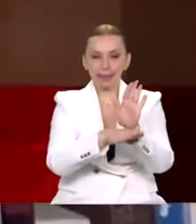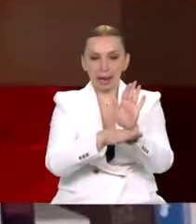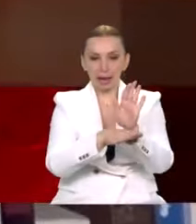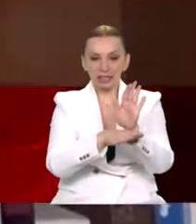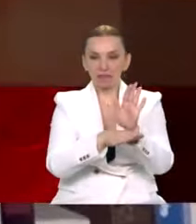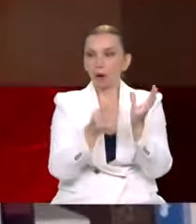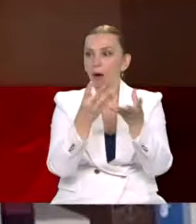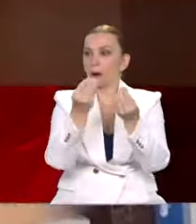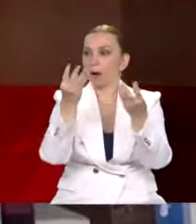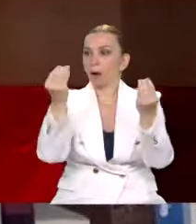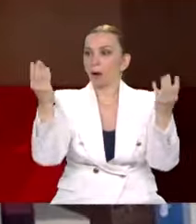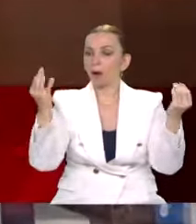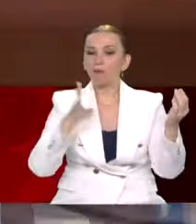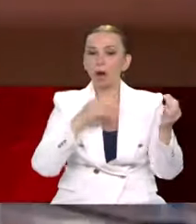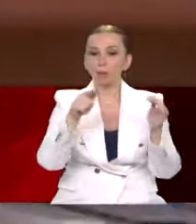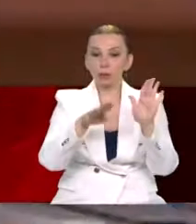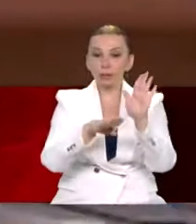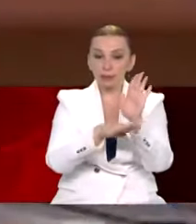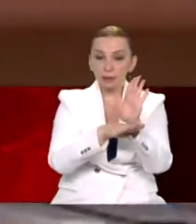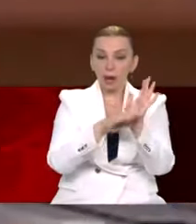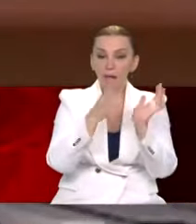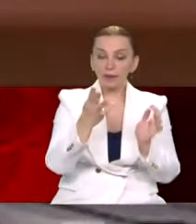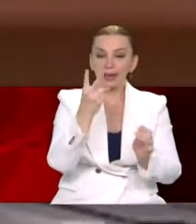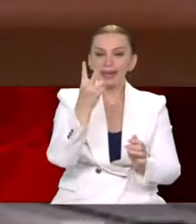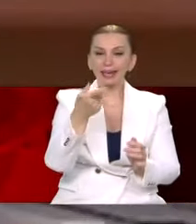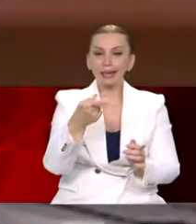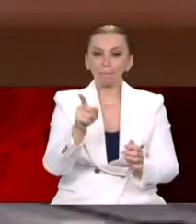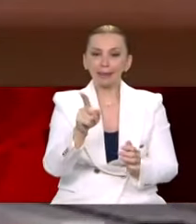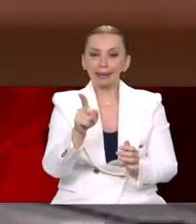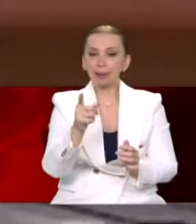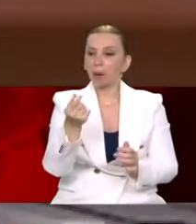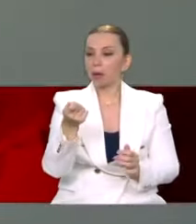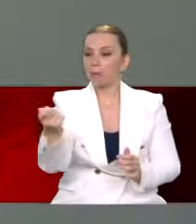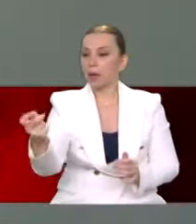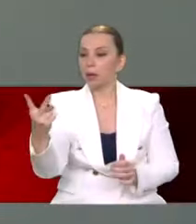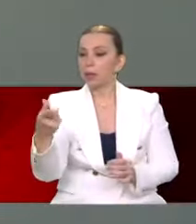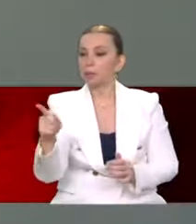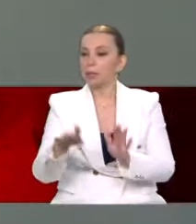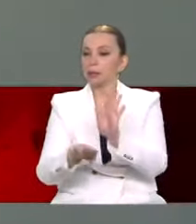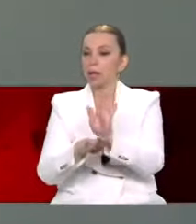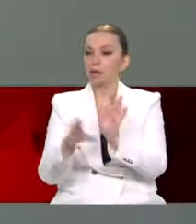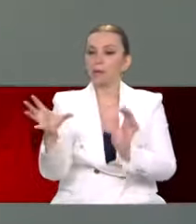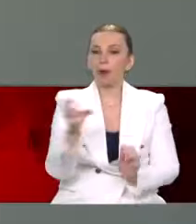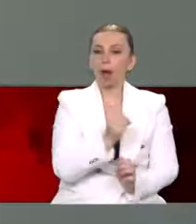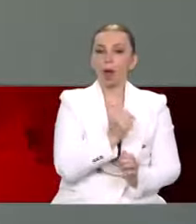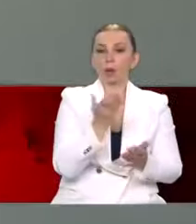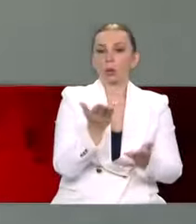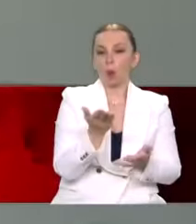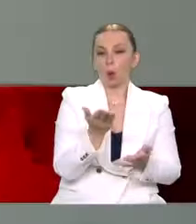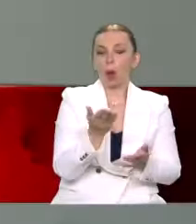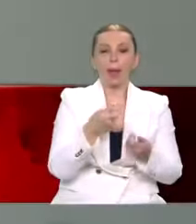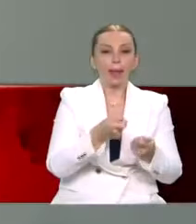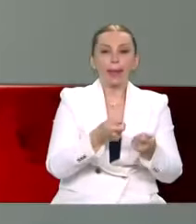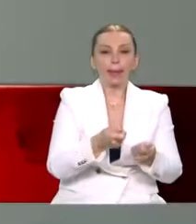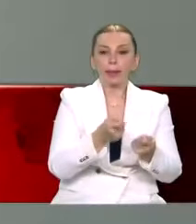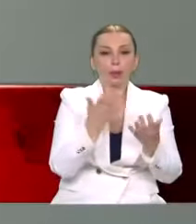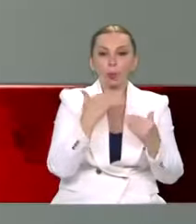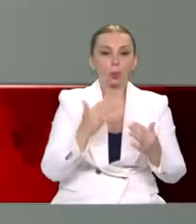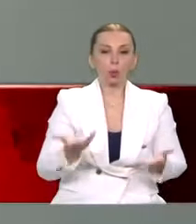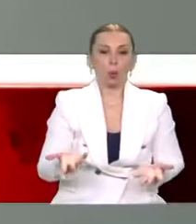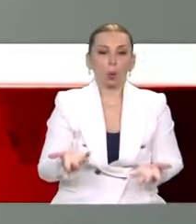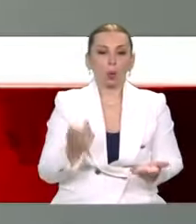ilanıyla dolu. Bu sertifikaya da sadece 2 bin liraya sahip olunabiliyor. Eğitimler tamamen online gerçekleşiyor. İçerisinde